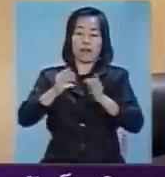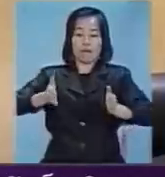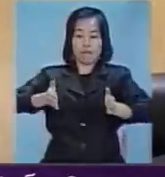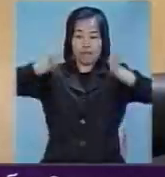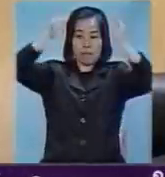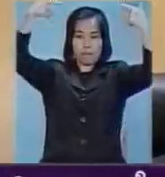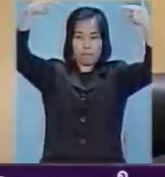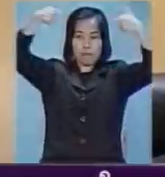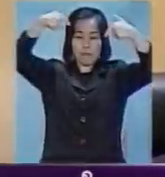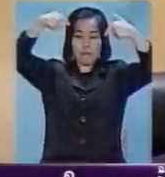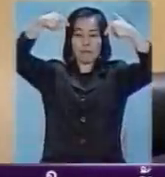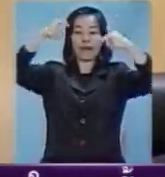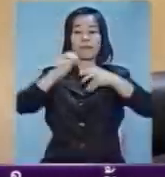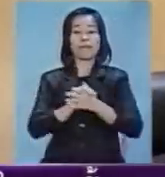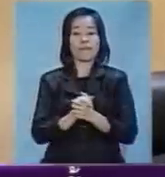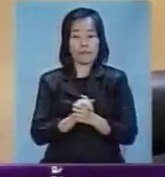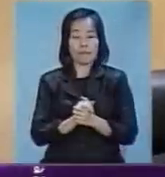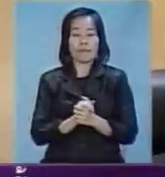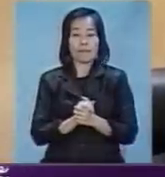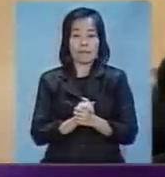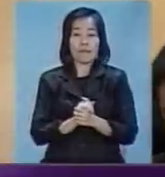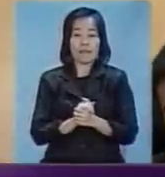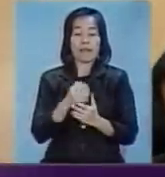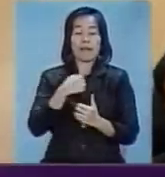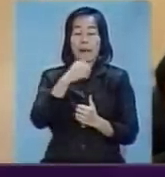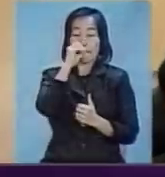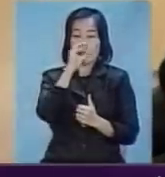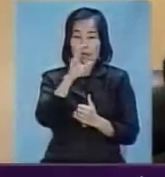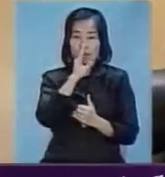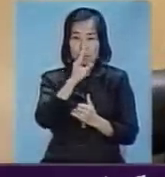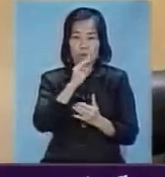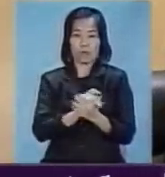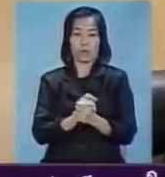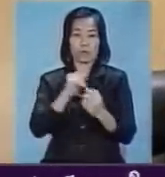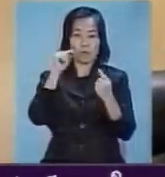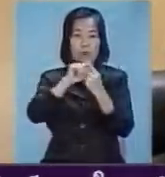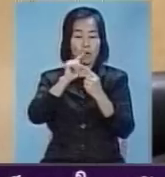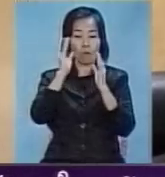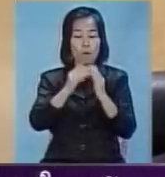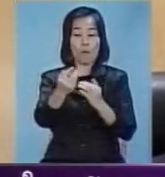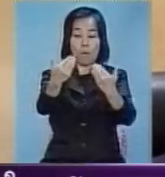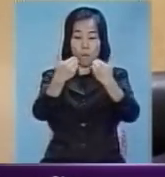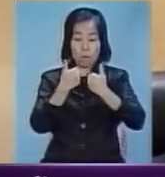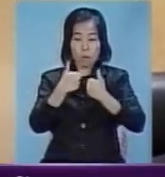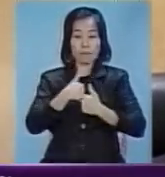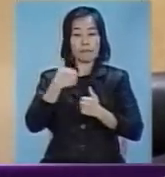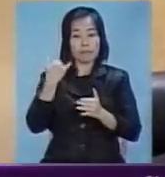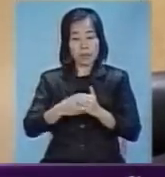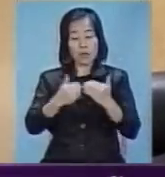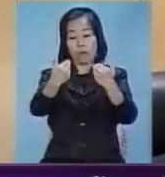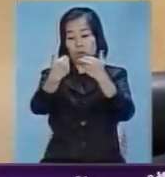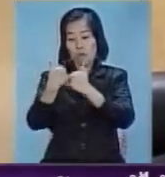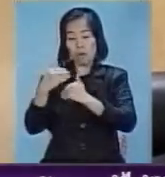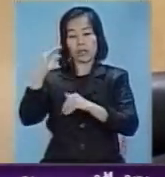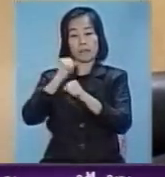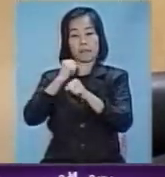นะครับผมต้องเรีนกัท่านตรๆครับในมุมมองของท่านท่กลาวโทษผมกลาวโษเจ้านะที่แต